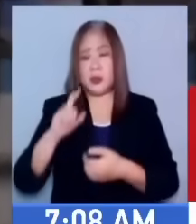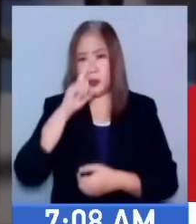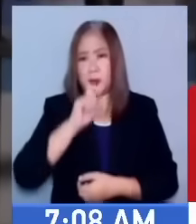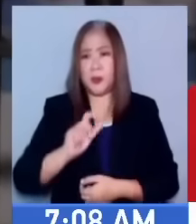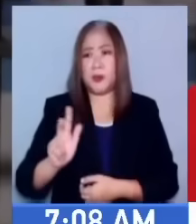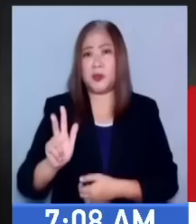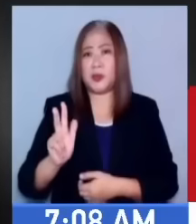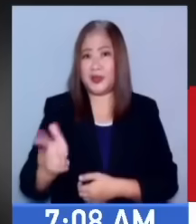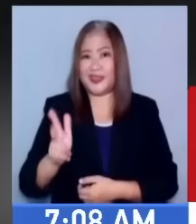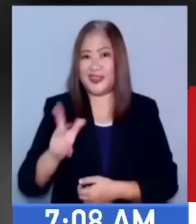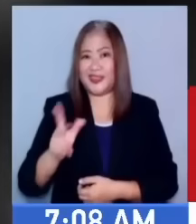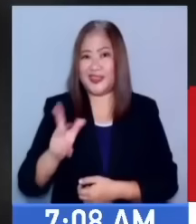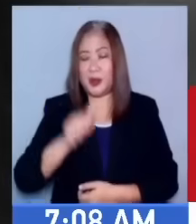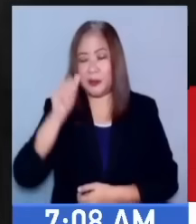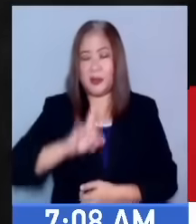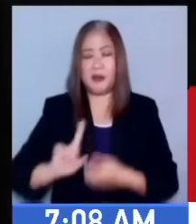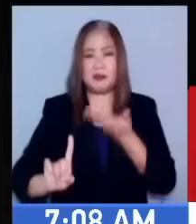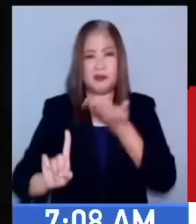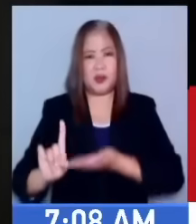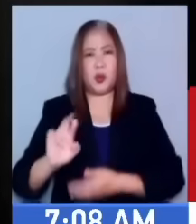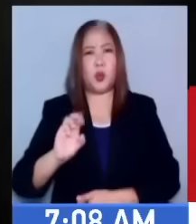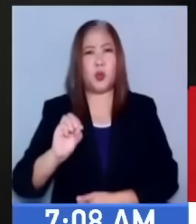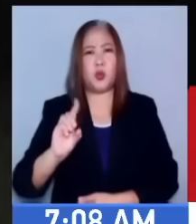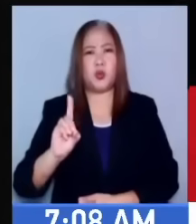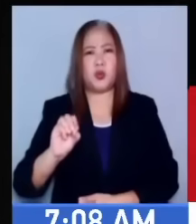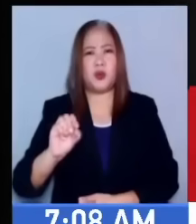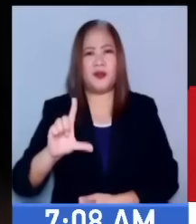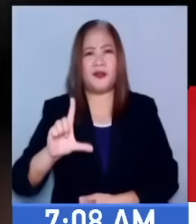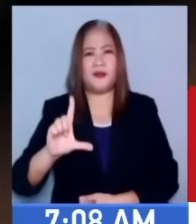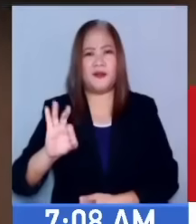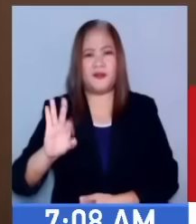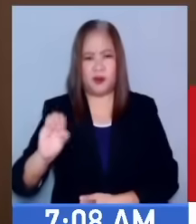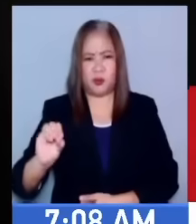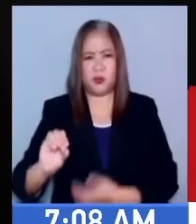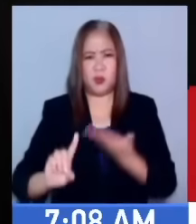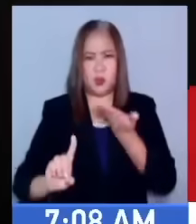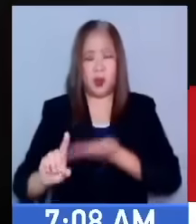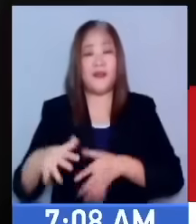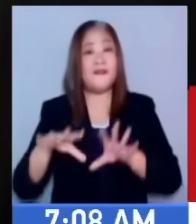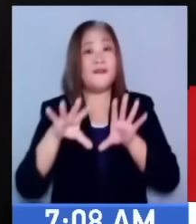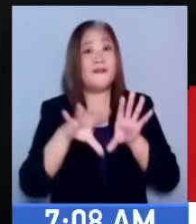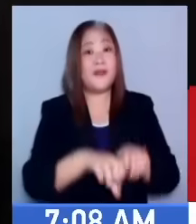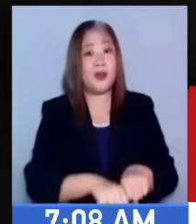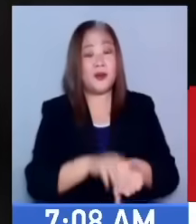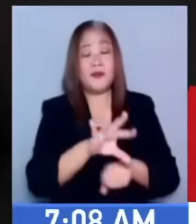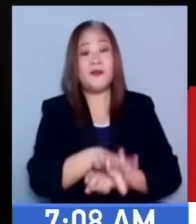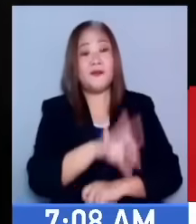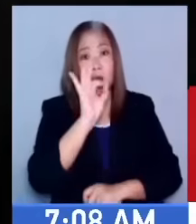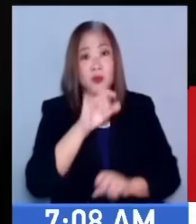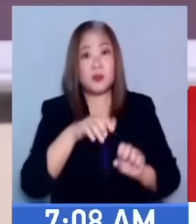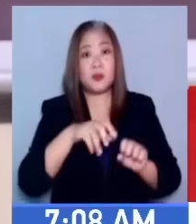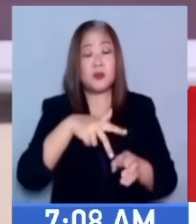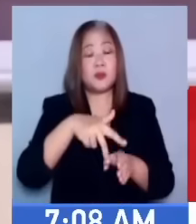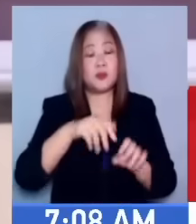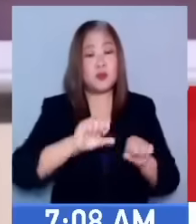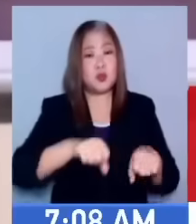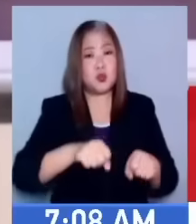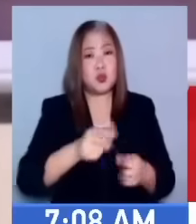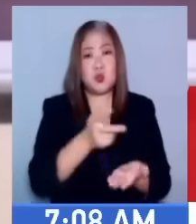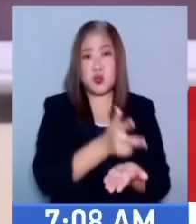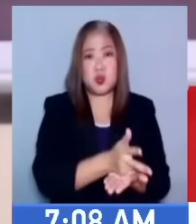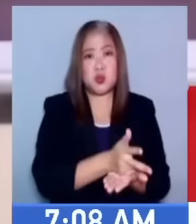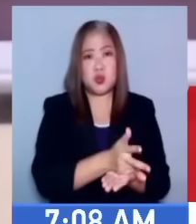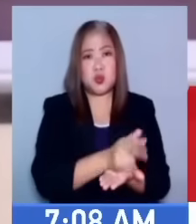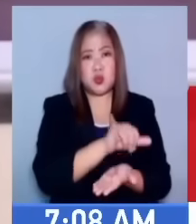Rodolfo Cayetano. Natunto naman ang ninako ng motorsiklo sa Commonwealth Avenue kung saan ito ipinarada ng suspect.